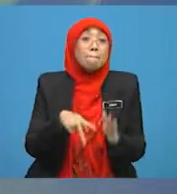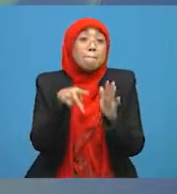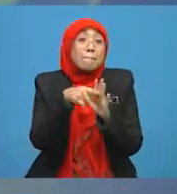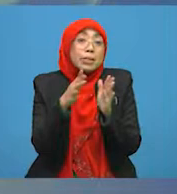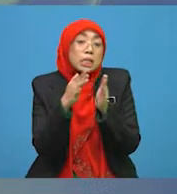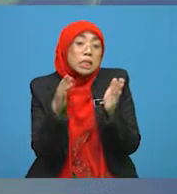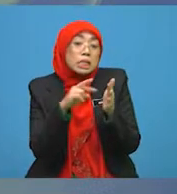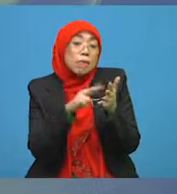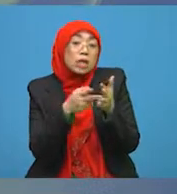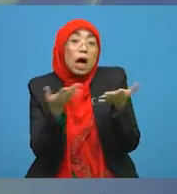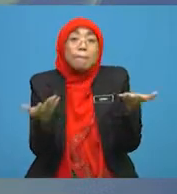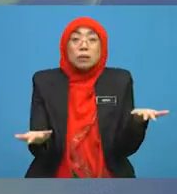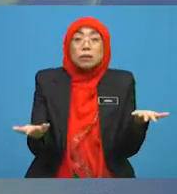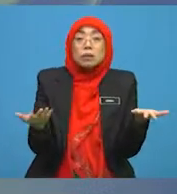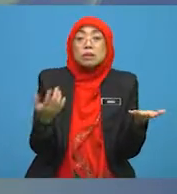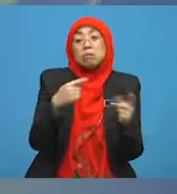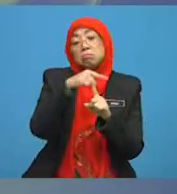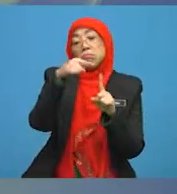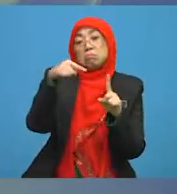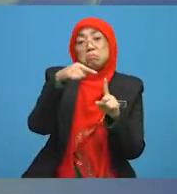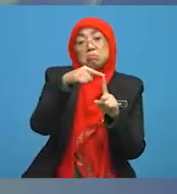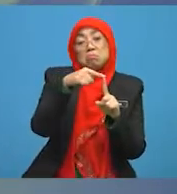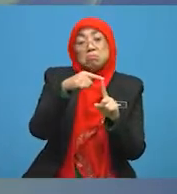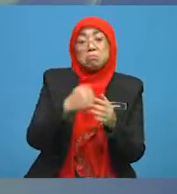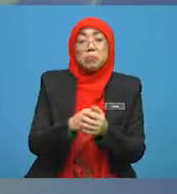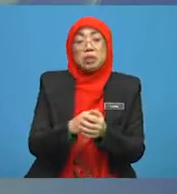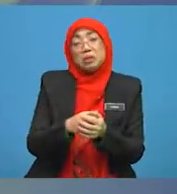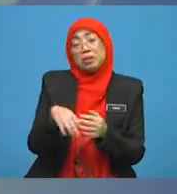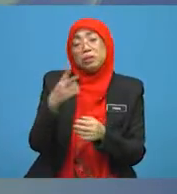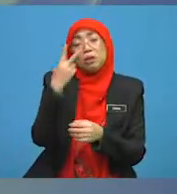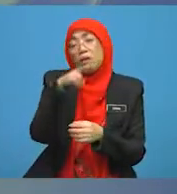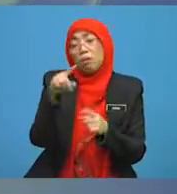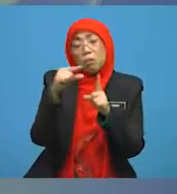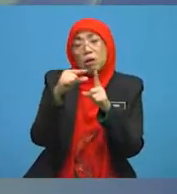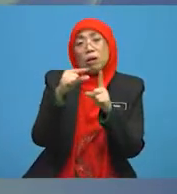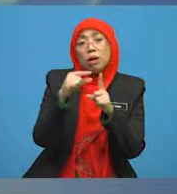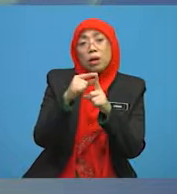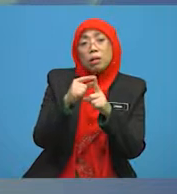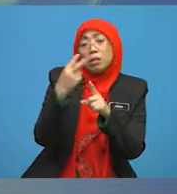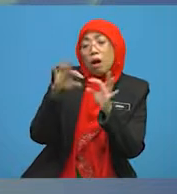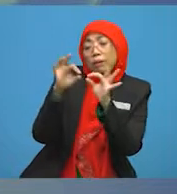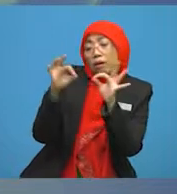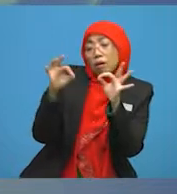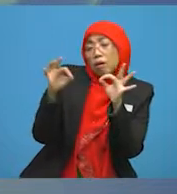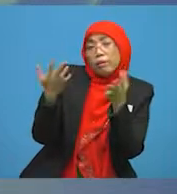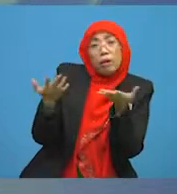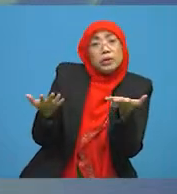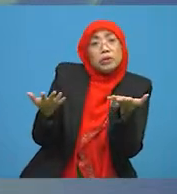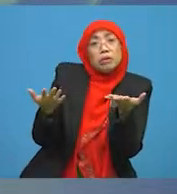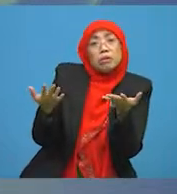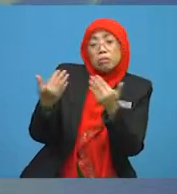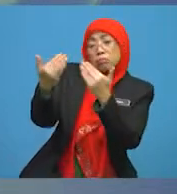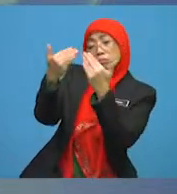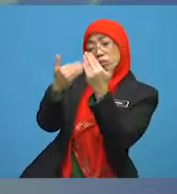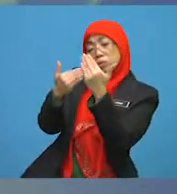Perluasan berlaku apabila perkataan yang asalnya mendukung makna yang khusus diberikan makna lain